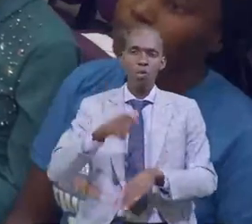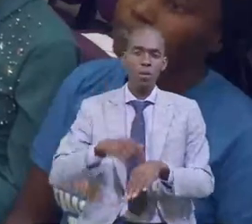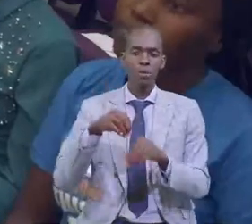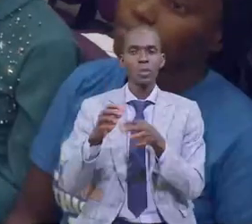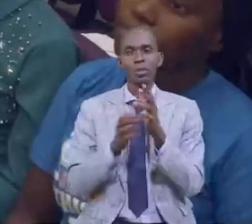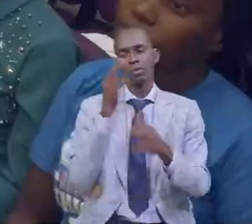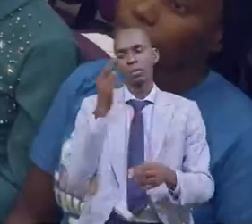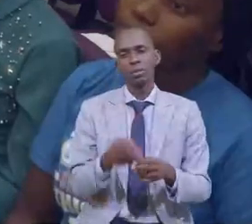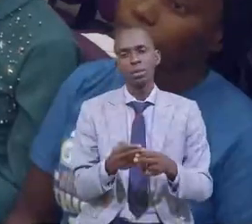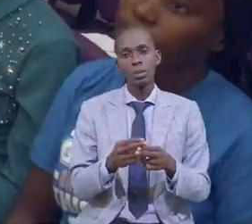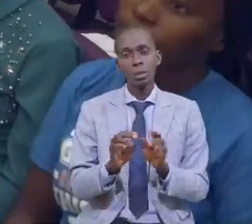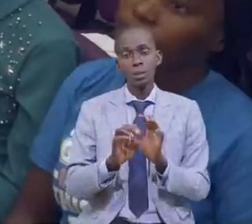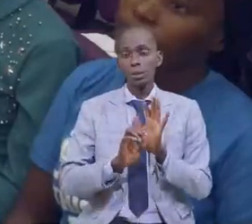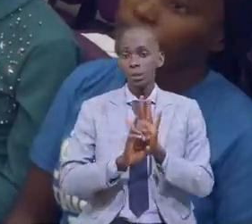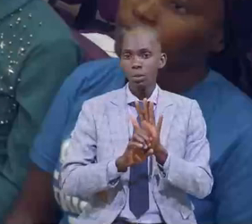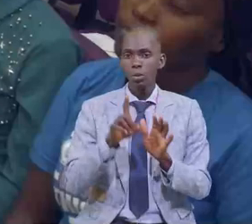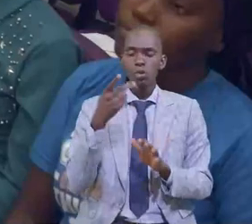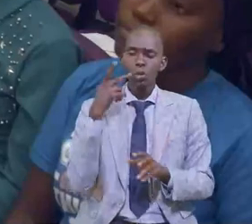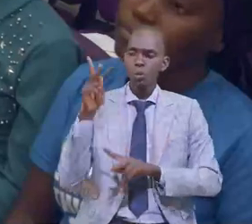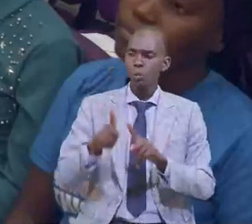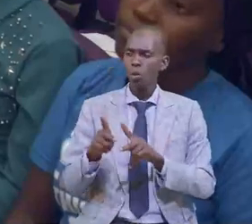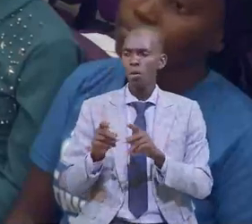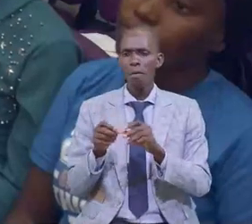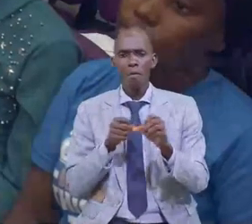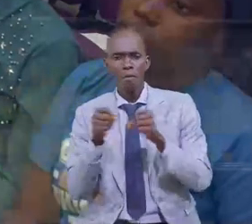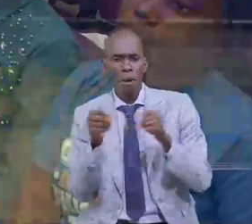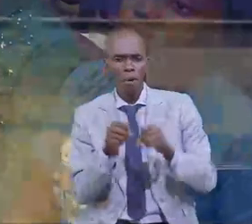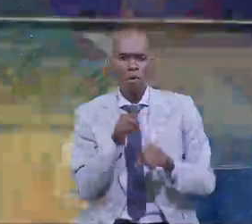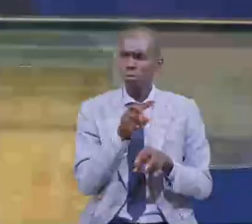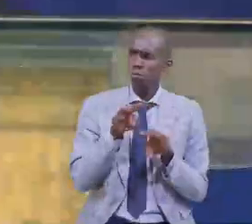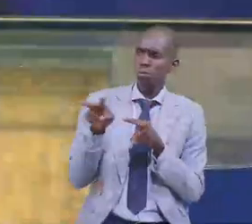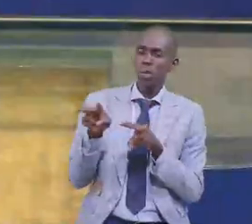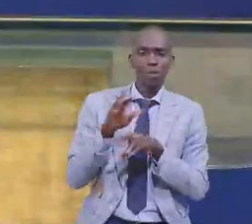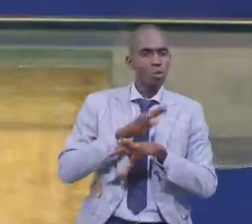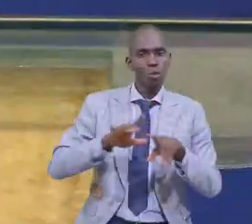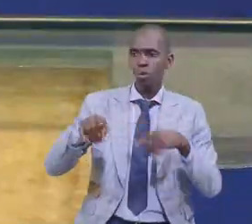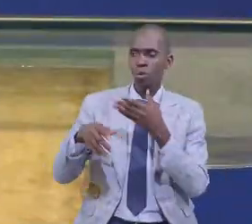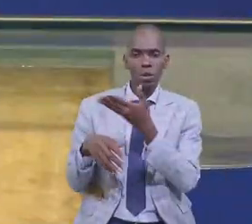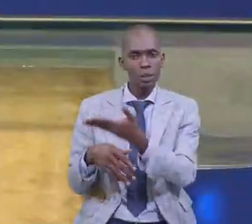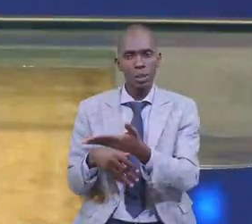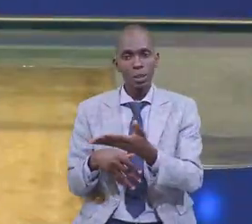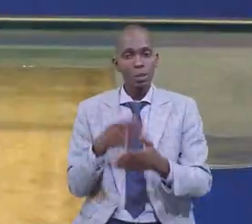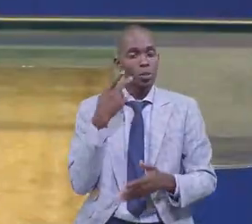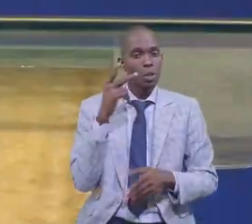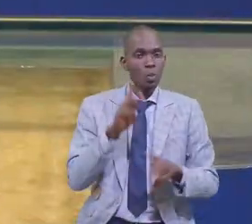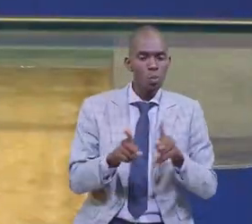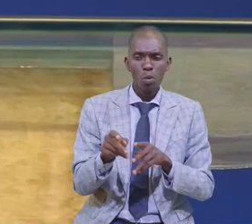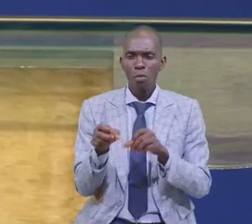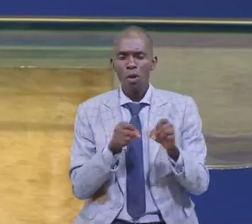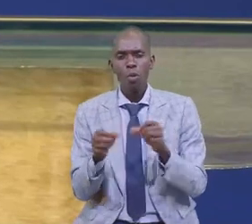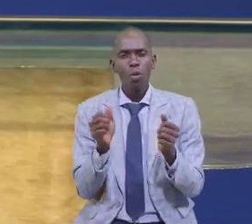Vous voyez, les gens se battent. Il ne faut pas aller là-bas. Vous voyez, les gens qui se querellent et